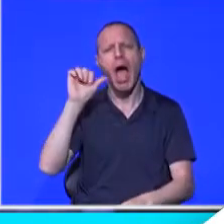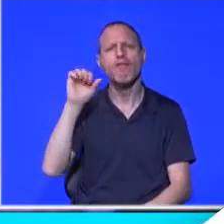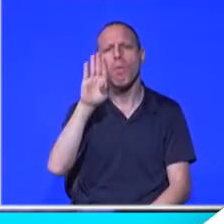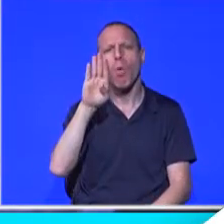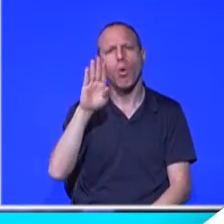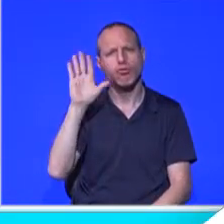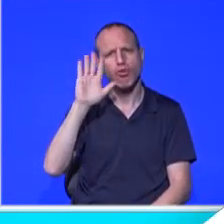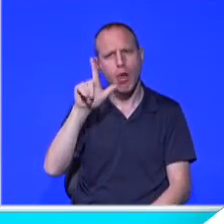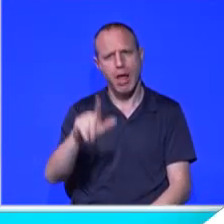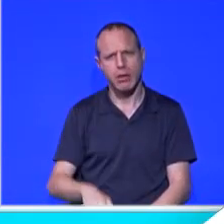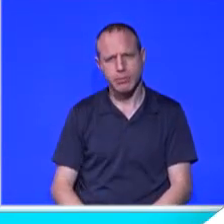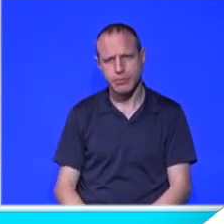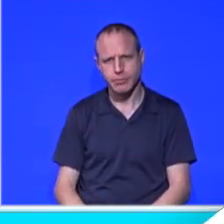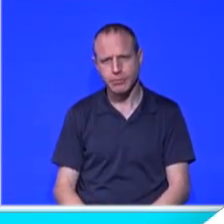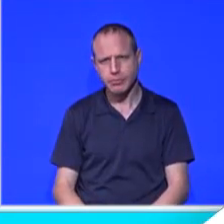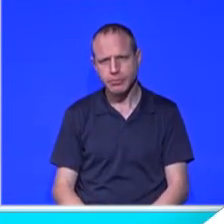שלום לך.